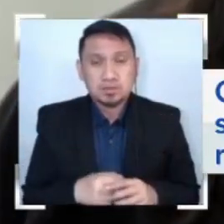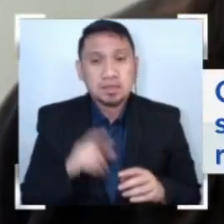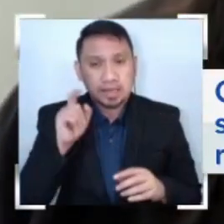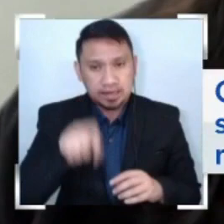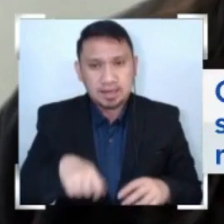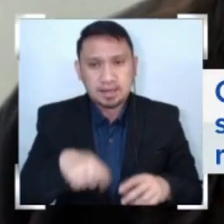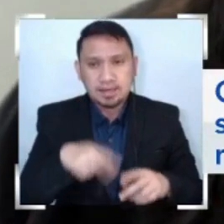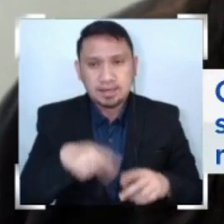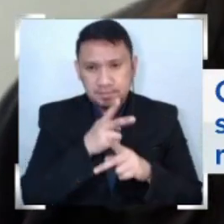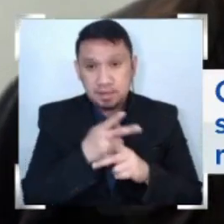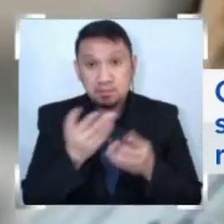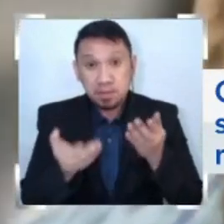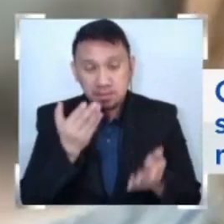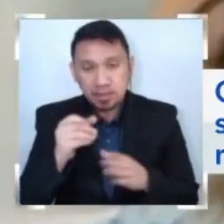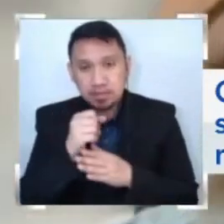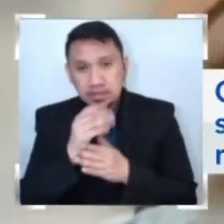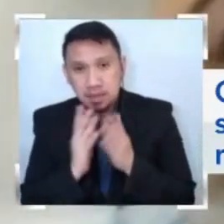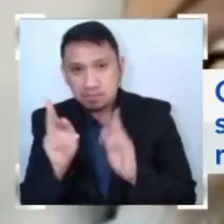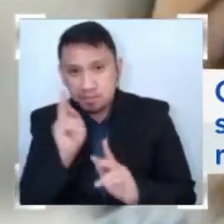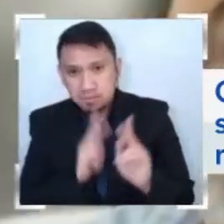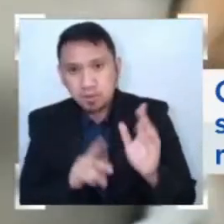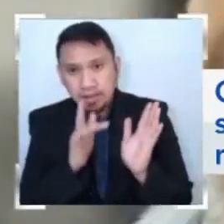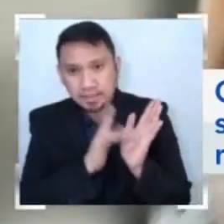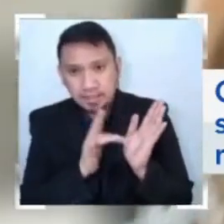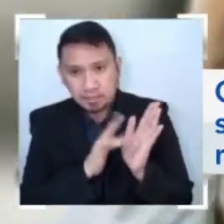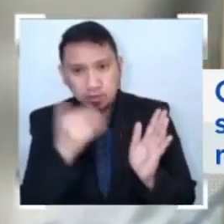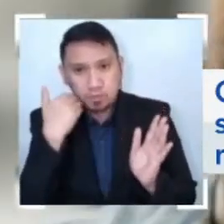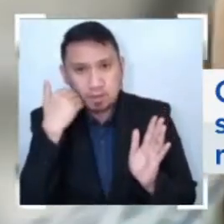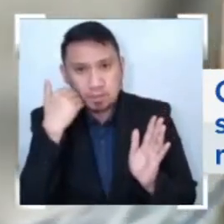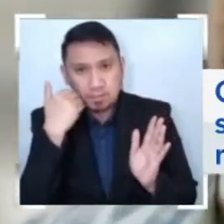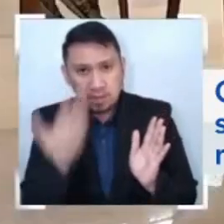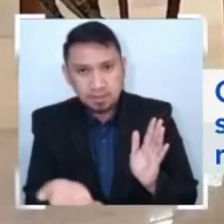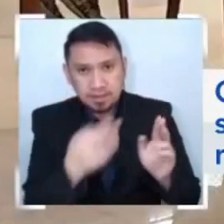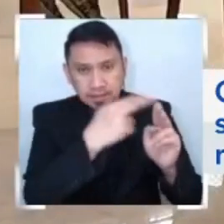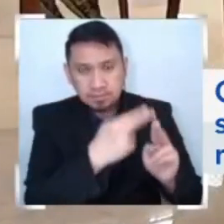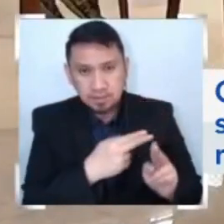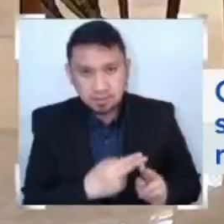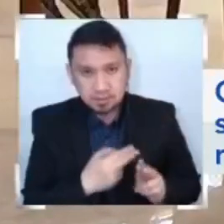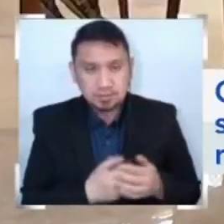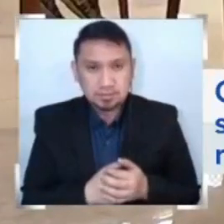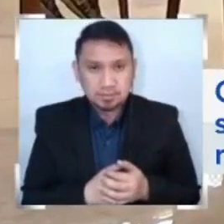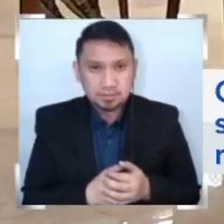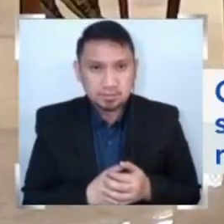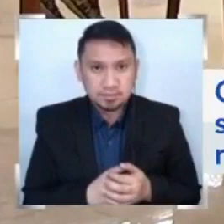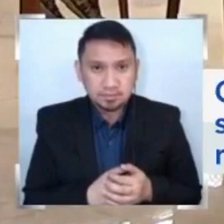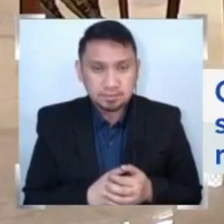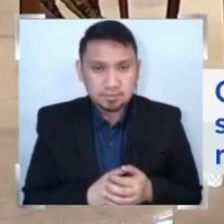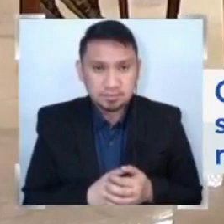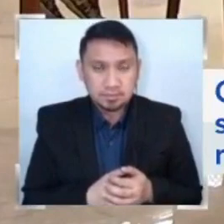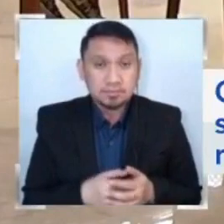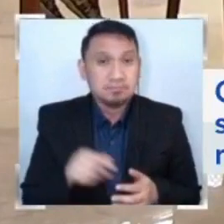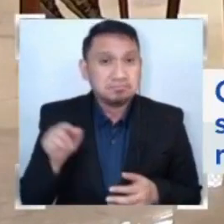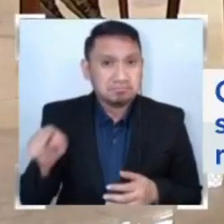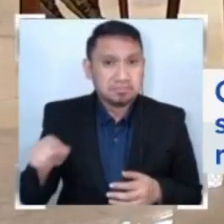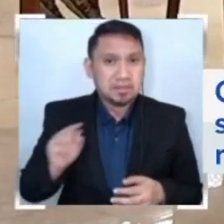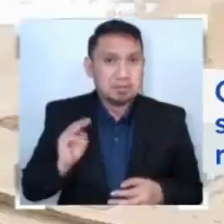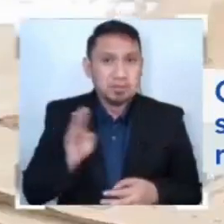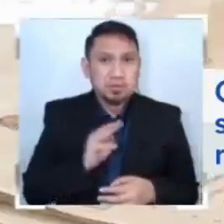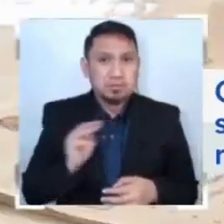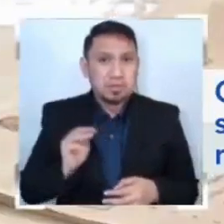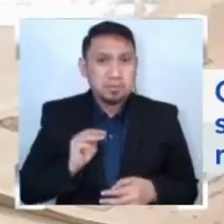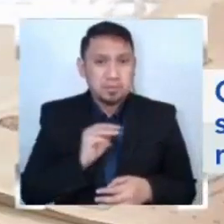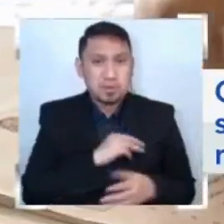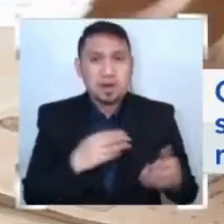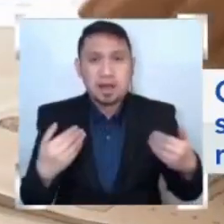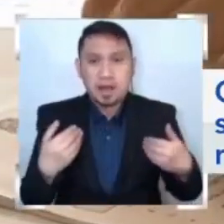makaboto na ibang tao. Yung ating mga board of election inspectors, eh meron po silang listahan na may